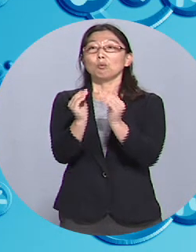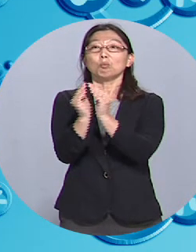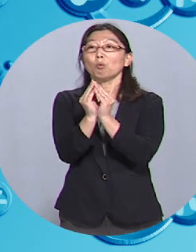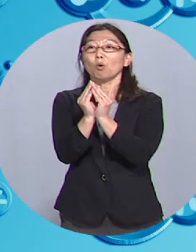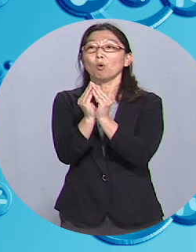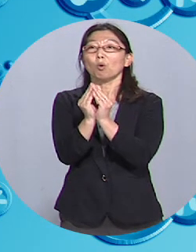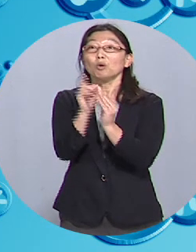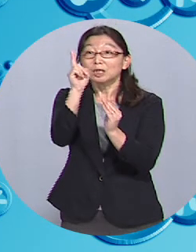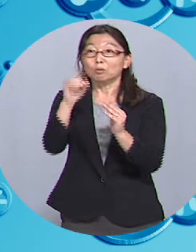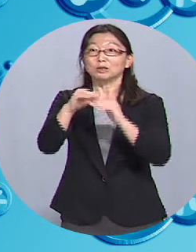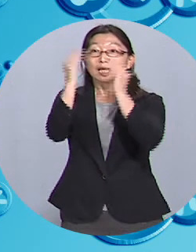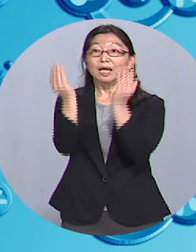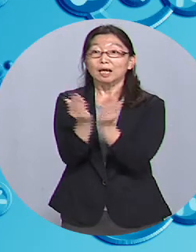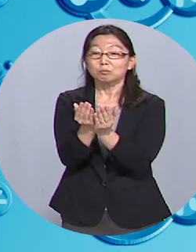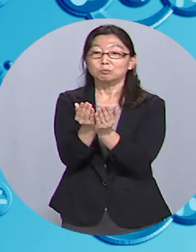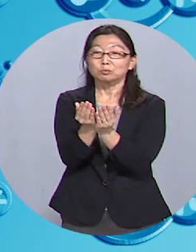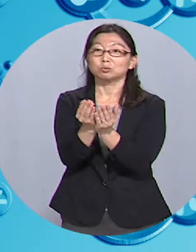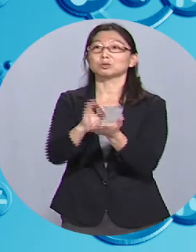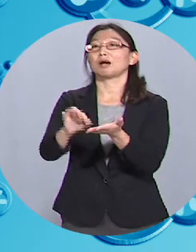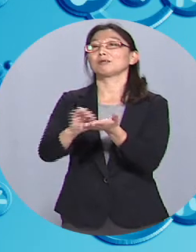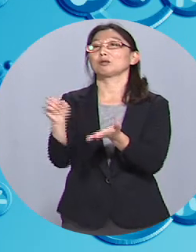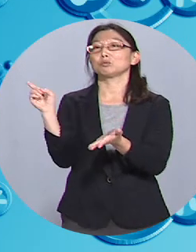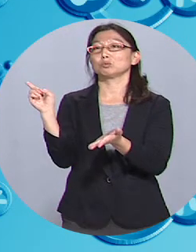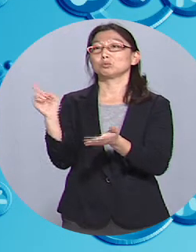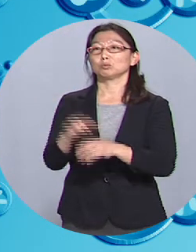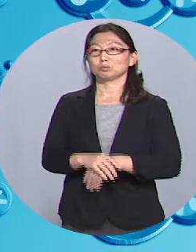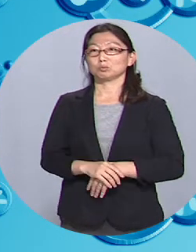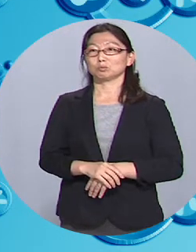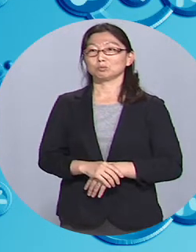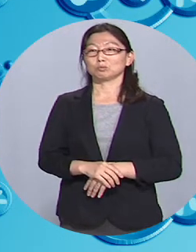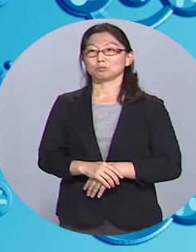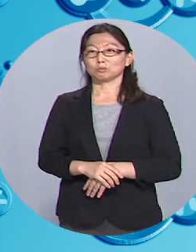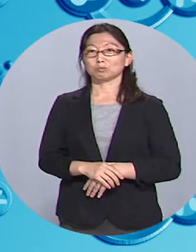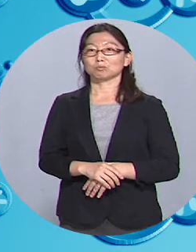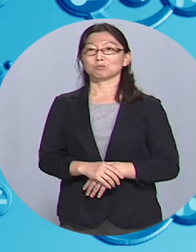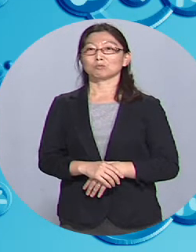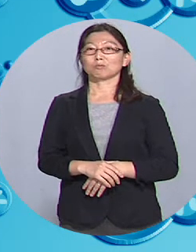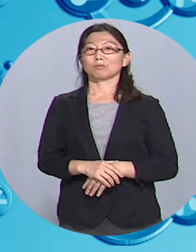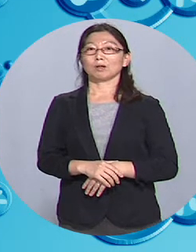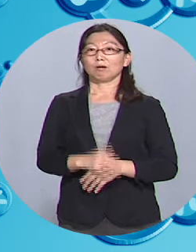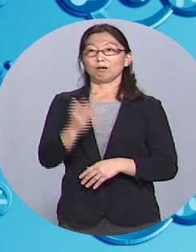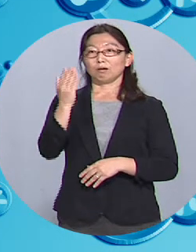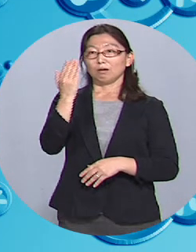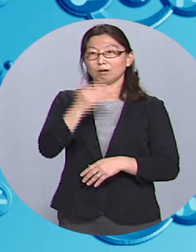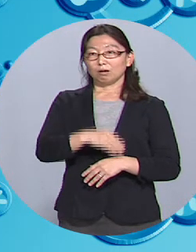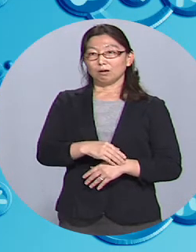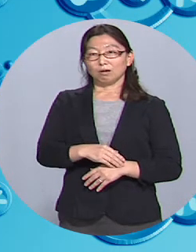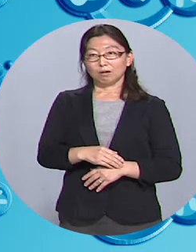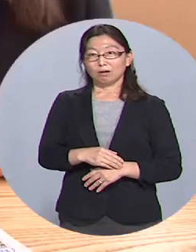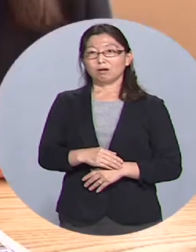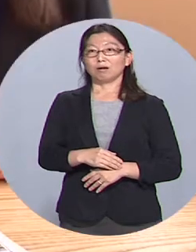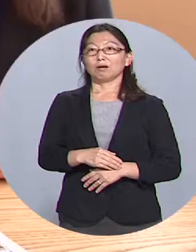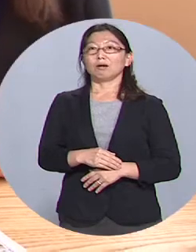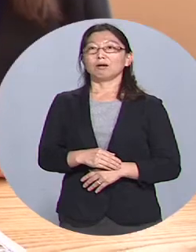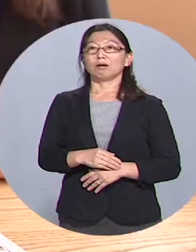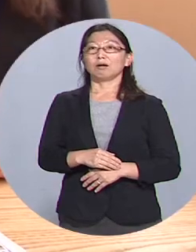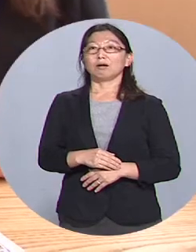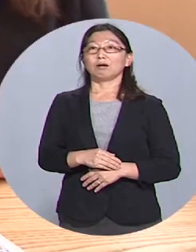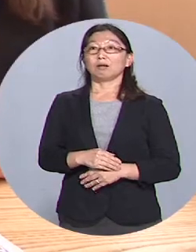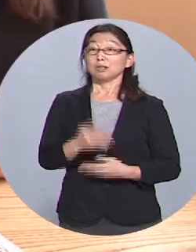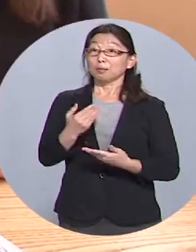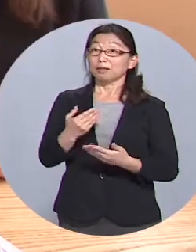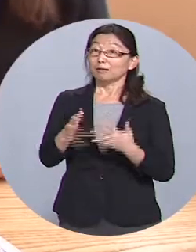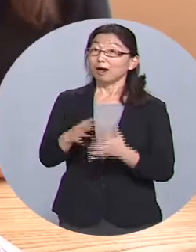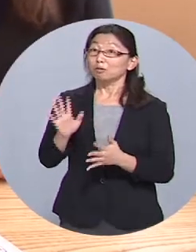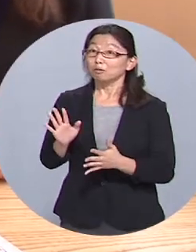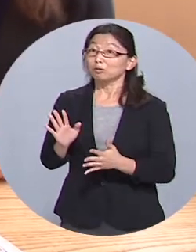っている贅沢な雪熊になっていて。 なるほど、 はい、 プレミア感がすごいですね。じゃあ、 ね、 これ頼まれたことあります